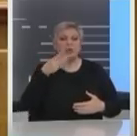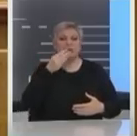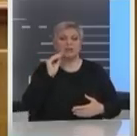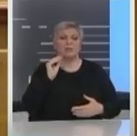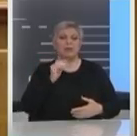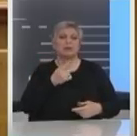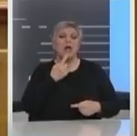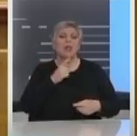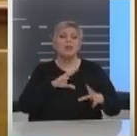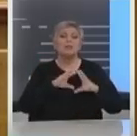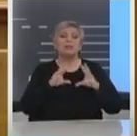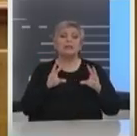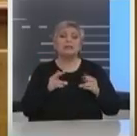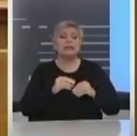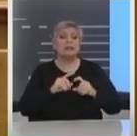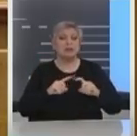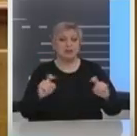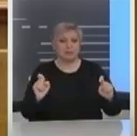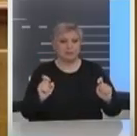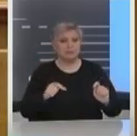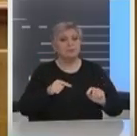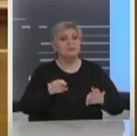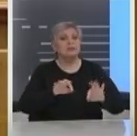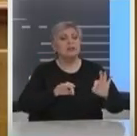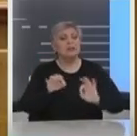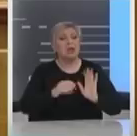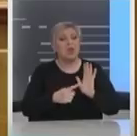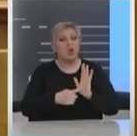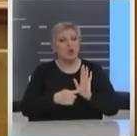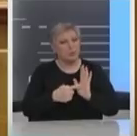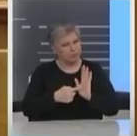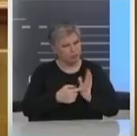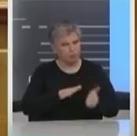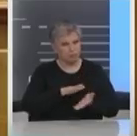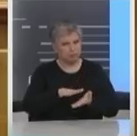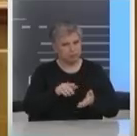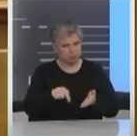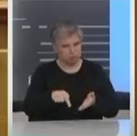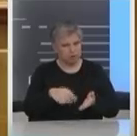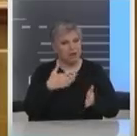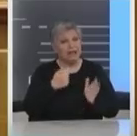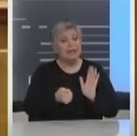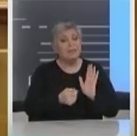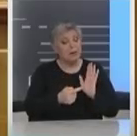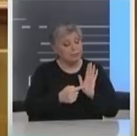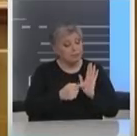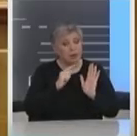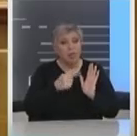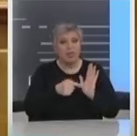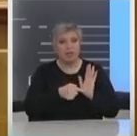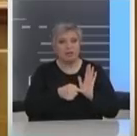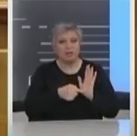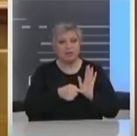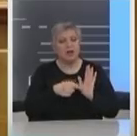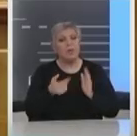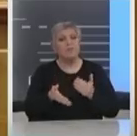αυτό. Αλλά στο νομοσχέδιο υπάρχει πράγματι μία διάταξη η οποία ευνοεί την επιχειρηματικότητα. Αλλά